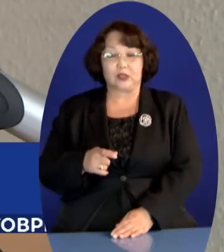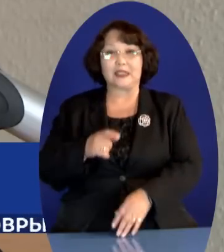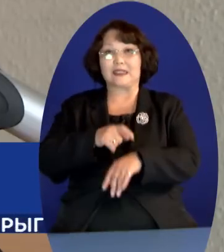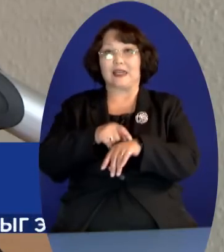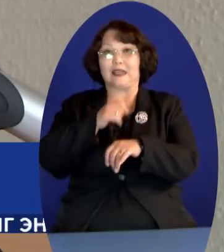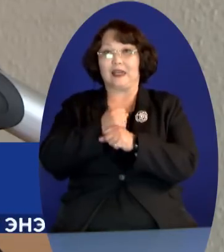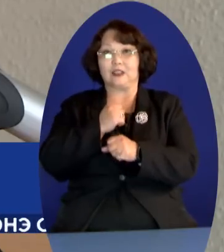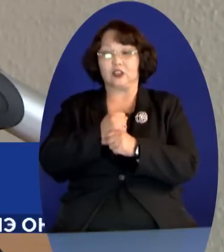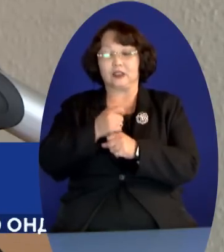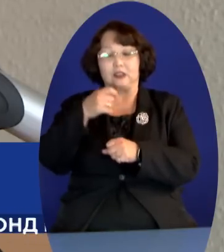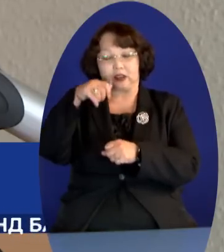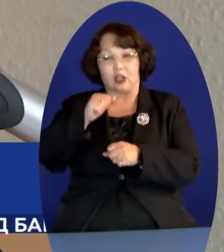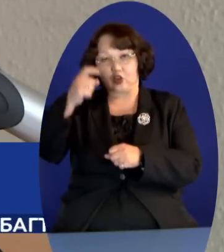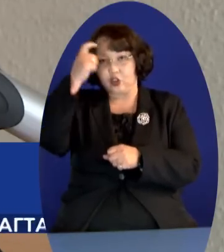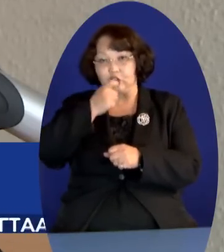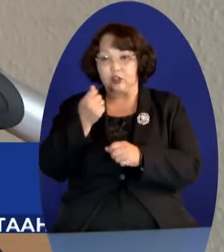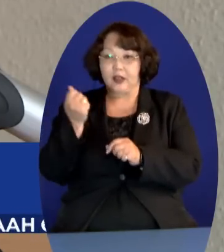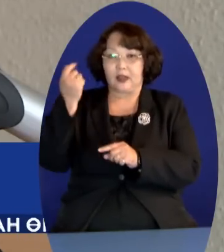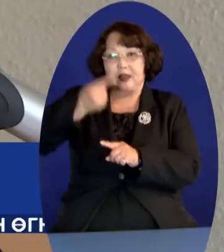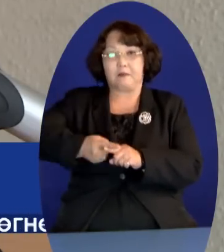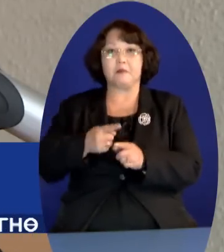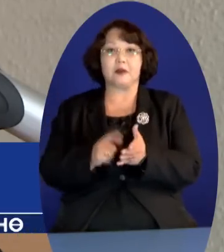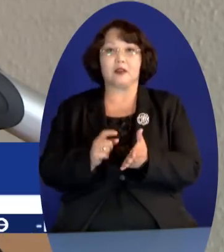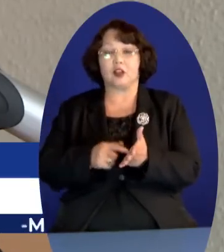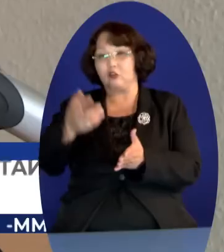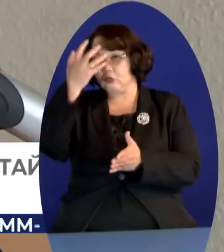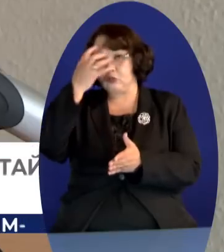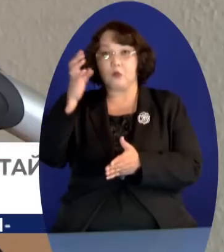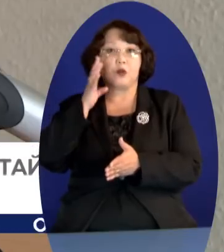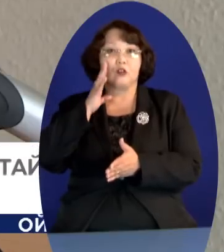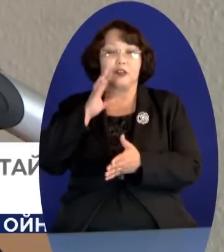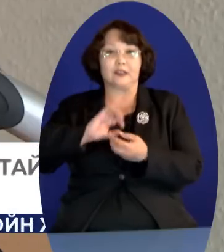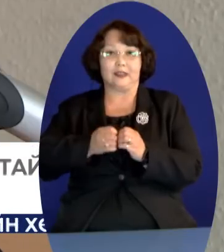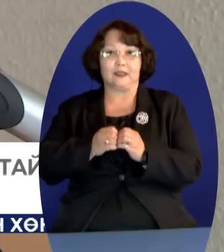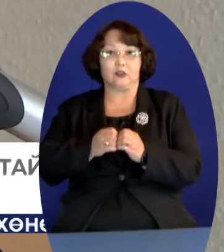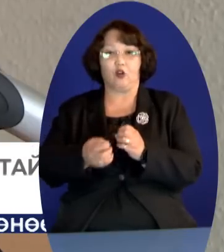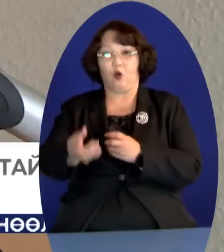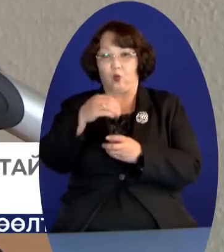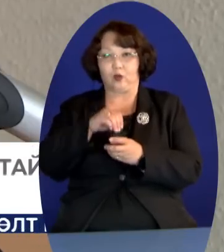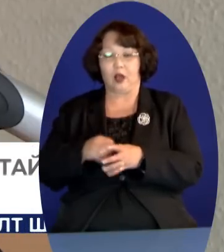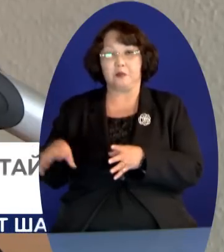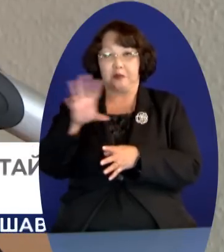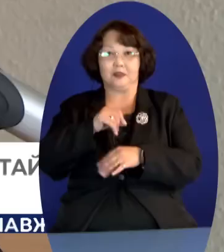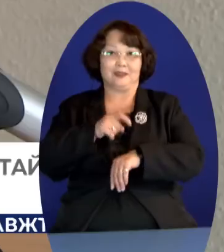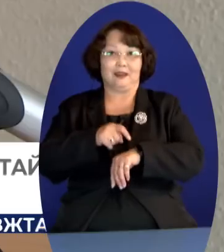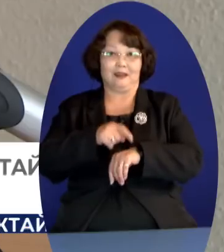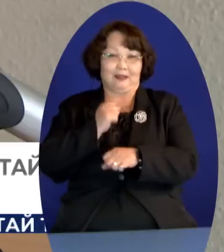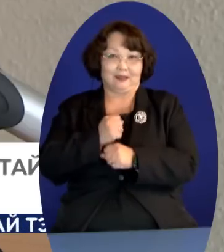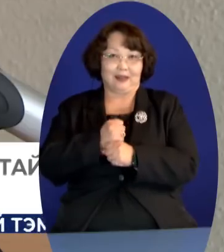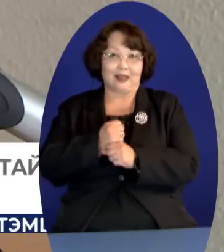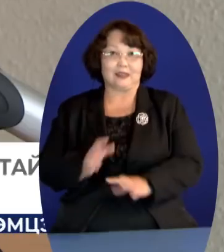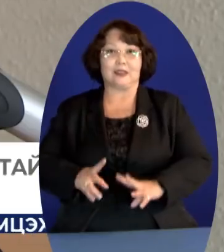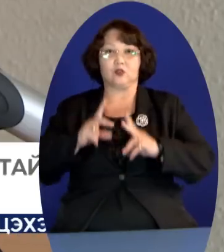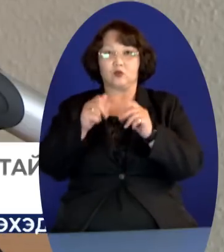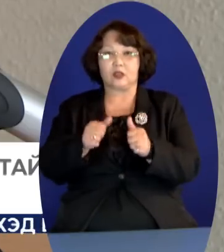хөлсийн цалин хөлсийг нэмэг тал дээр нь одоо төр засгийн болгох тусгаад ингээд бид цагаан ажлаа